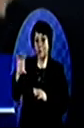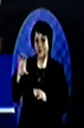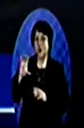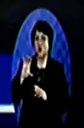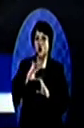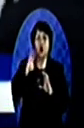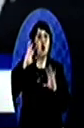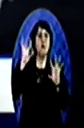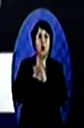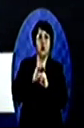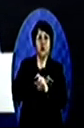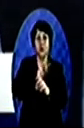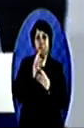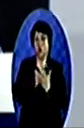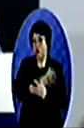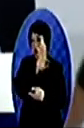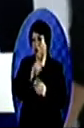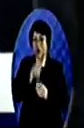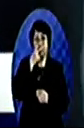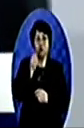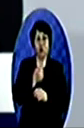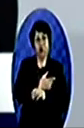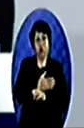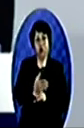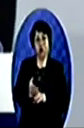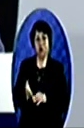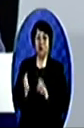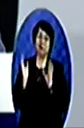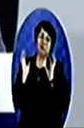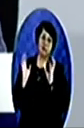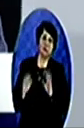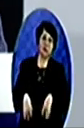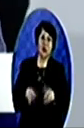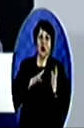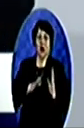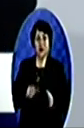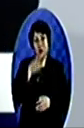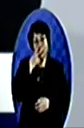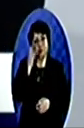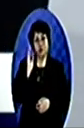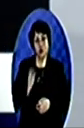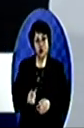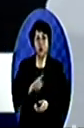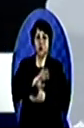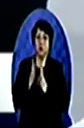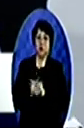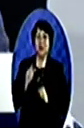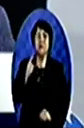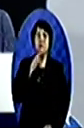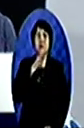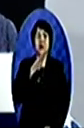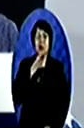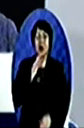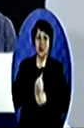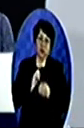миний хувьд бол одоо хойрог хандаад байгаа болов уу гэсэн ийм одоо дүгнэлттэй явдаг. Гэхдээ манай хэвлэл мэдээллийн